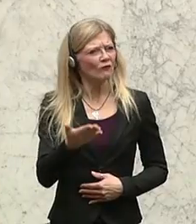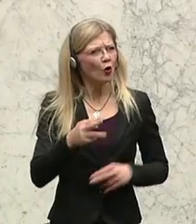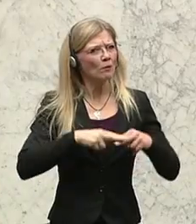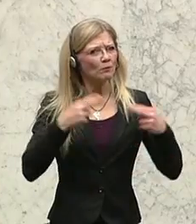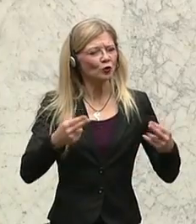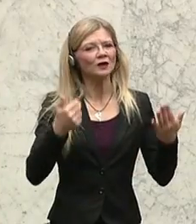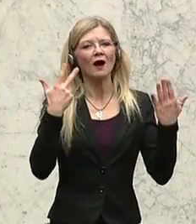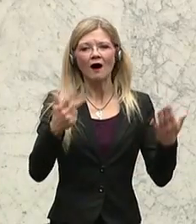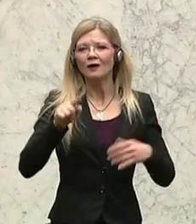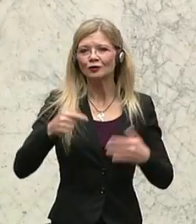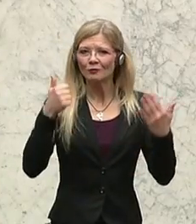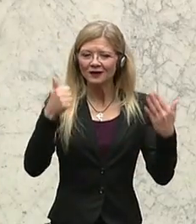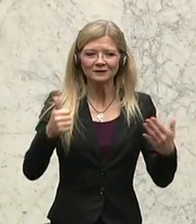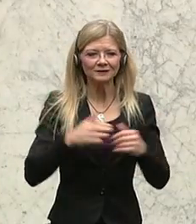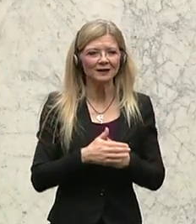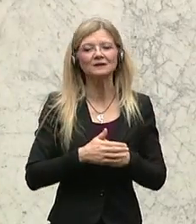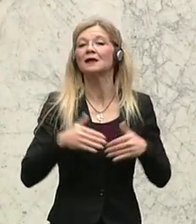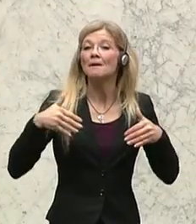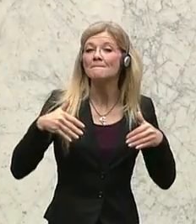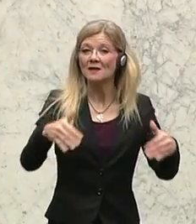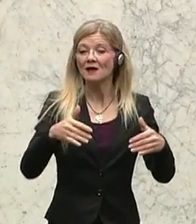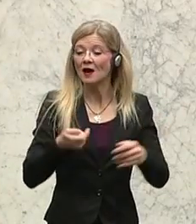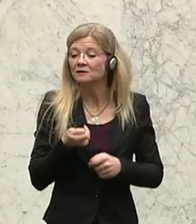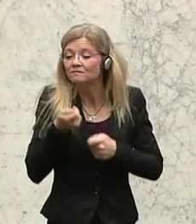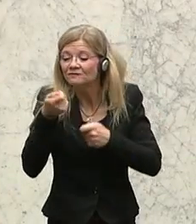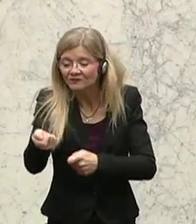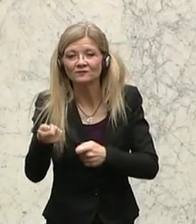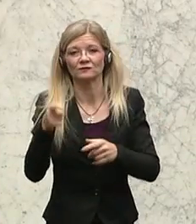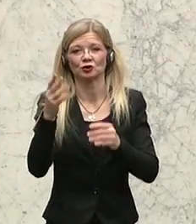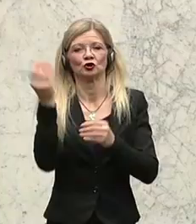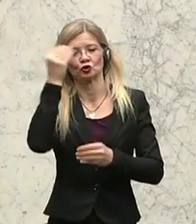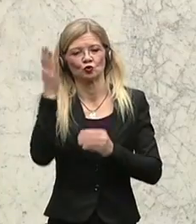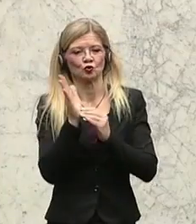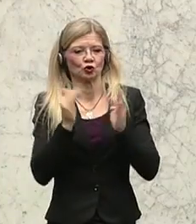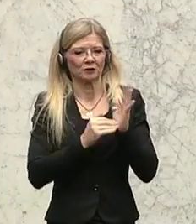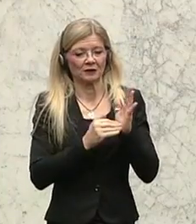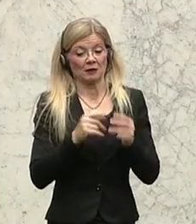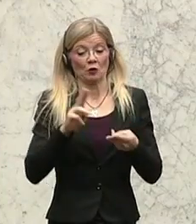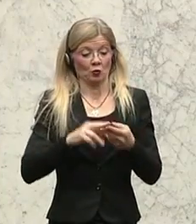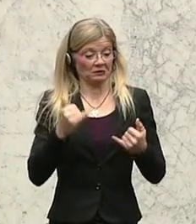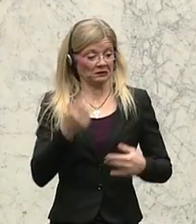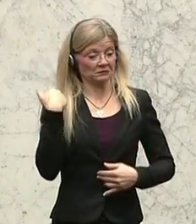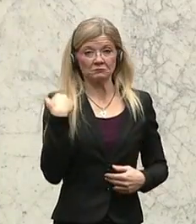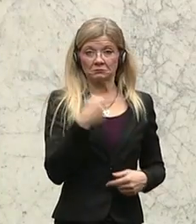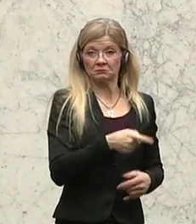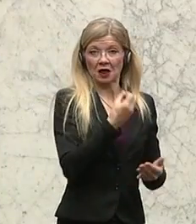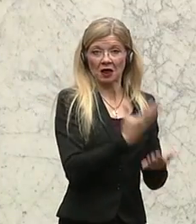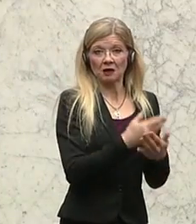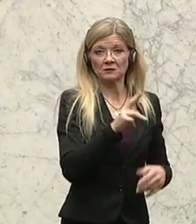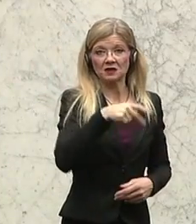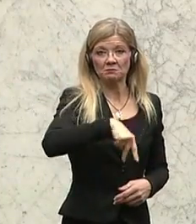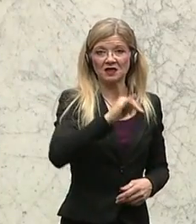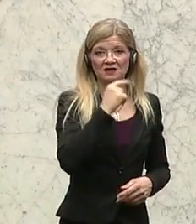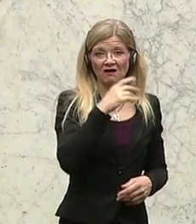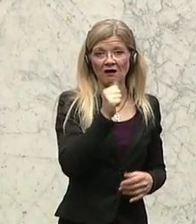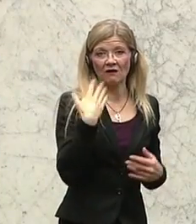8,6 Milliarden Euro in das Schulsystem investieren. Jetzt wissen wir, die letzten PISA-Ergebnisse waren ein Desaster. Ein Drittel unserer Schüler